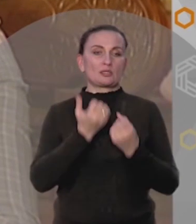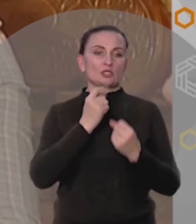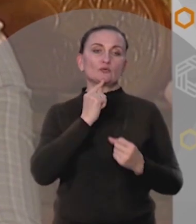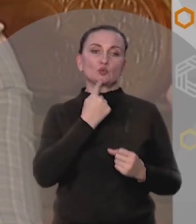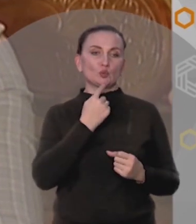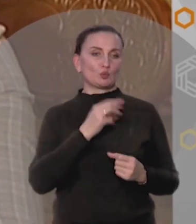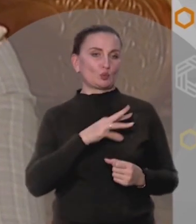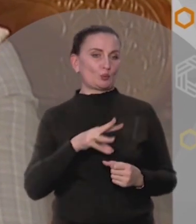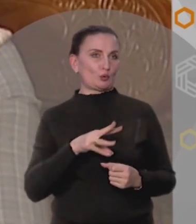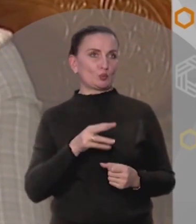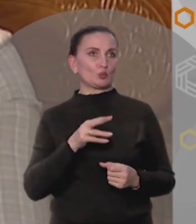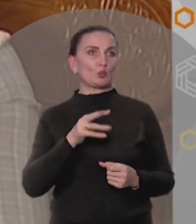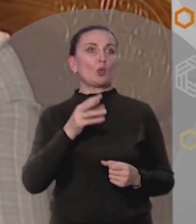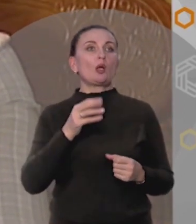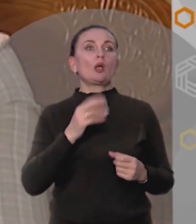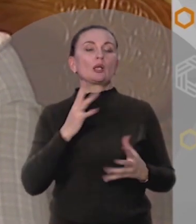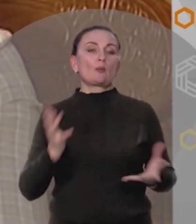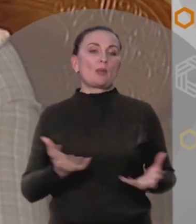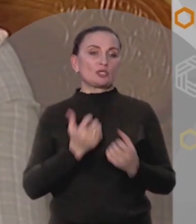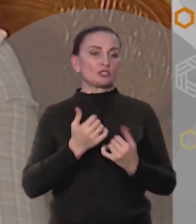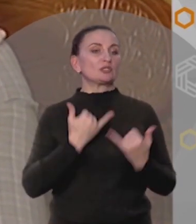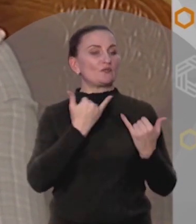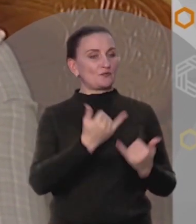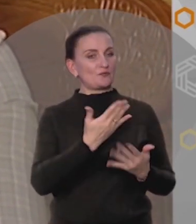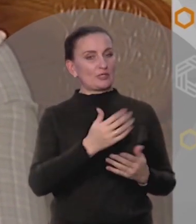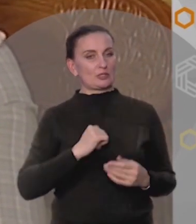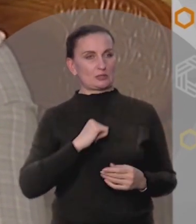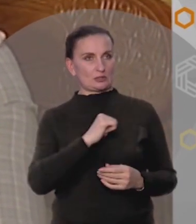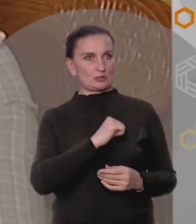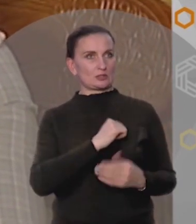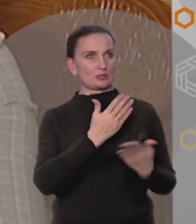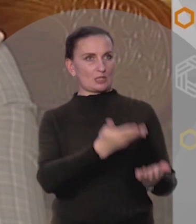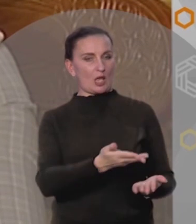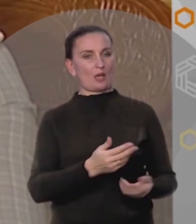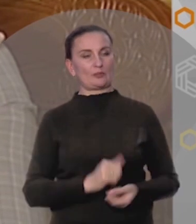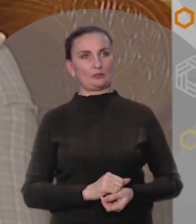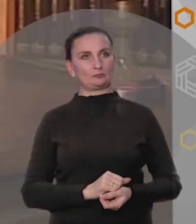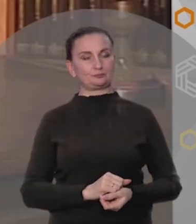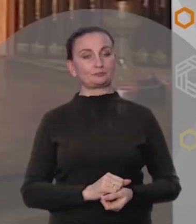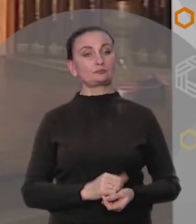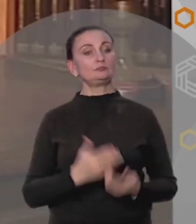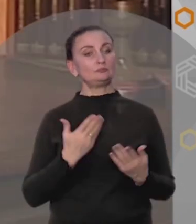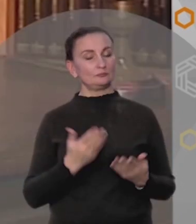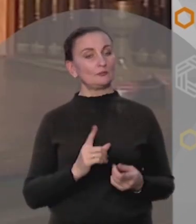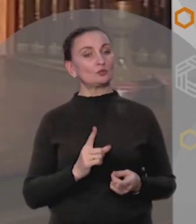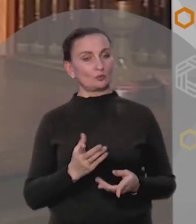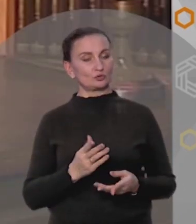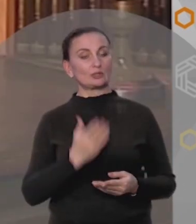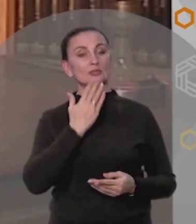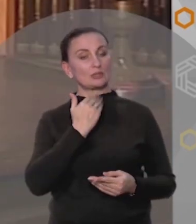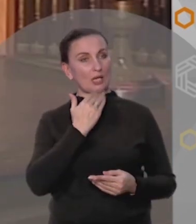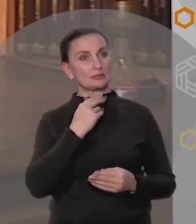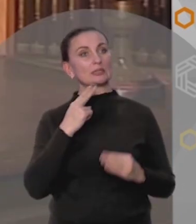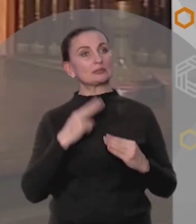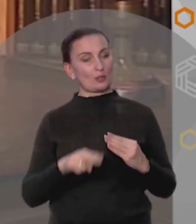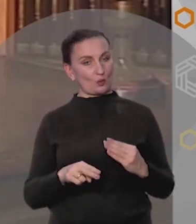кто поддержит вас в трудную минуту. И кого поддержите вы сами. Ну что